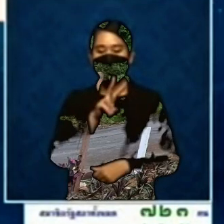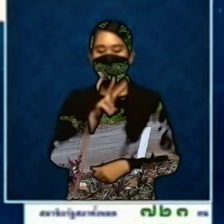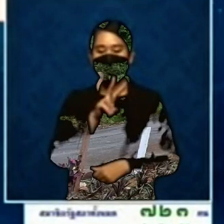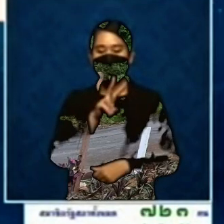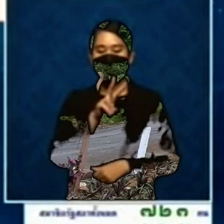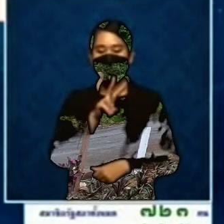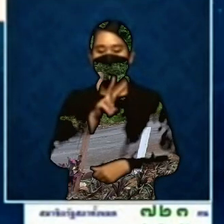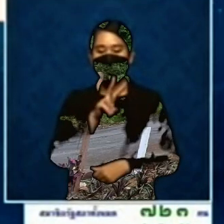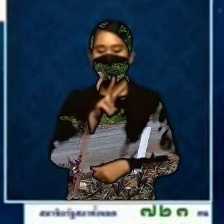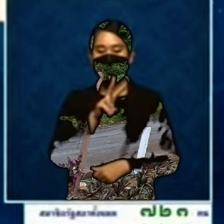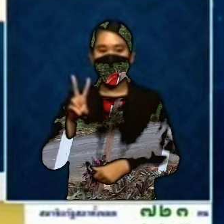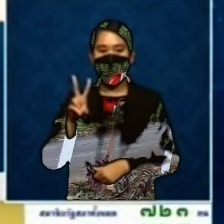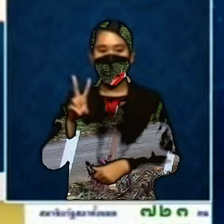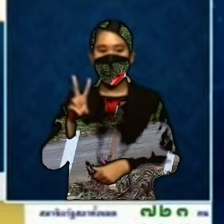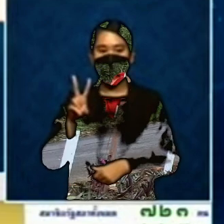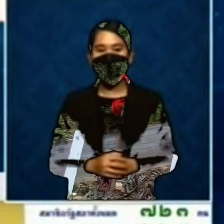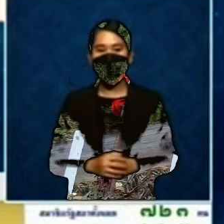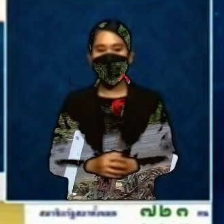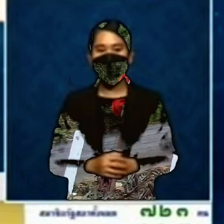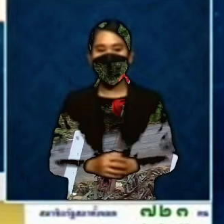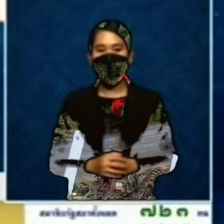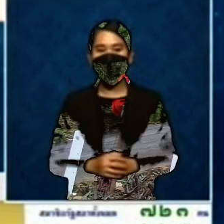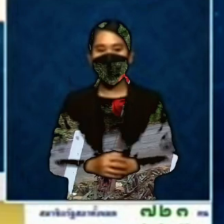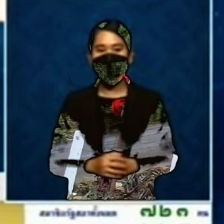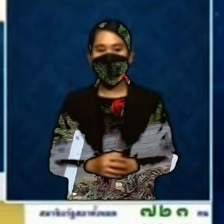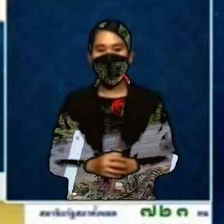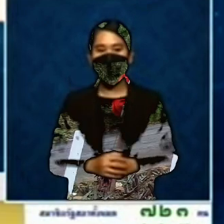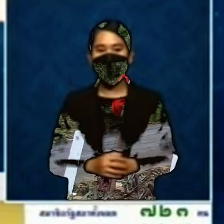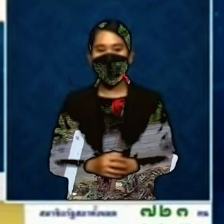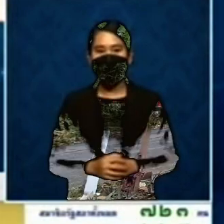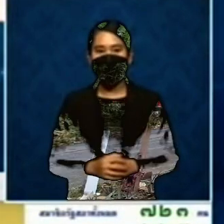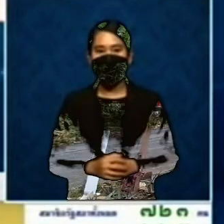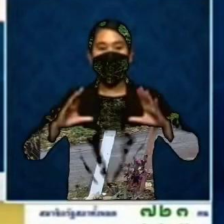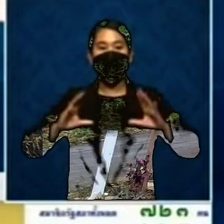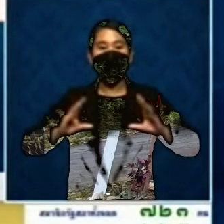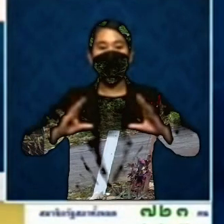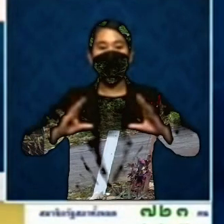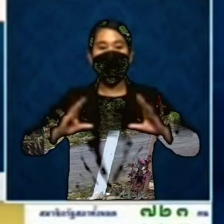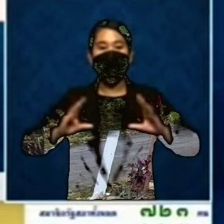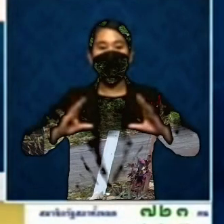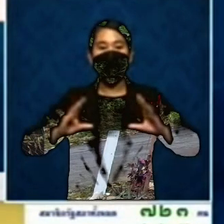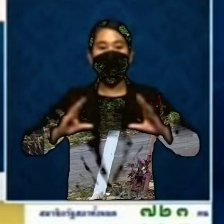252นายนิอาแซชีอูเซง ไม่รับหลักการครับ